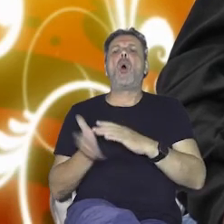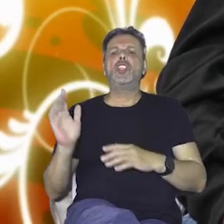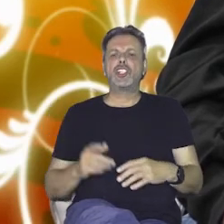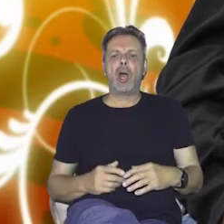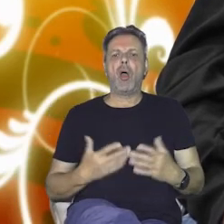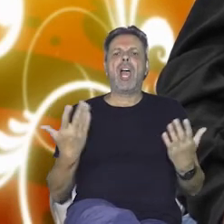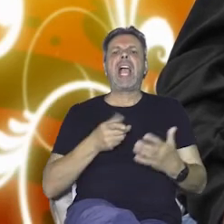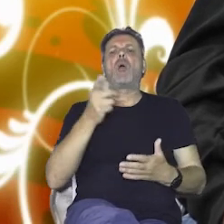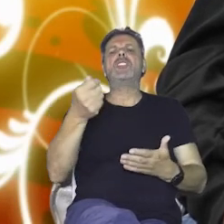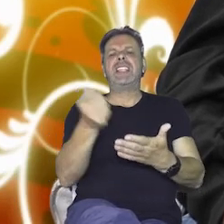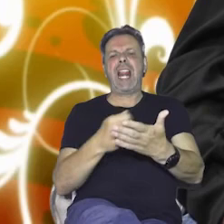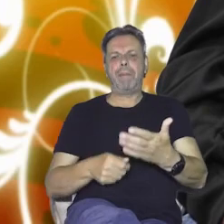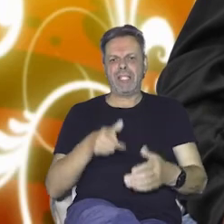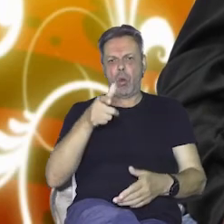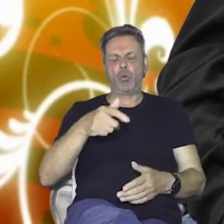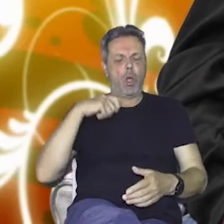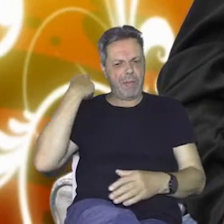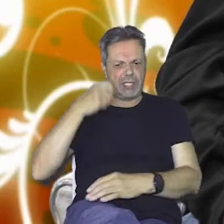si ti napisao u toj pjesmi.